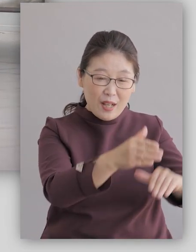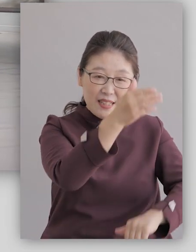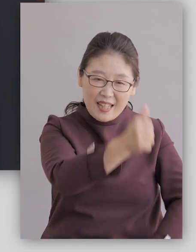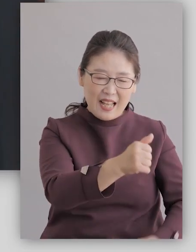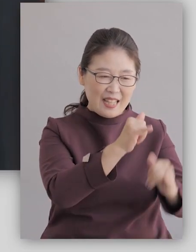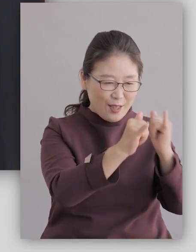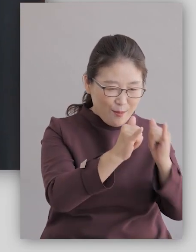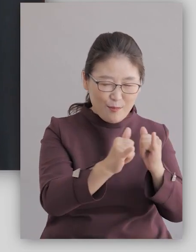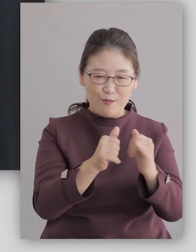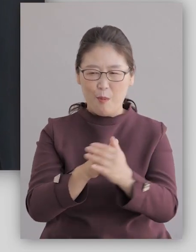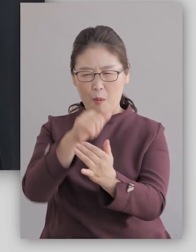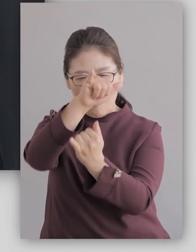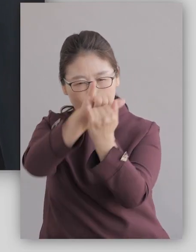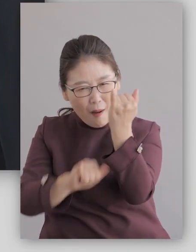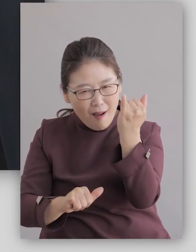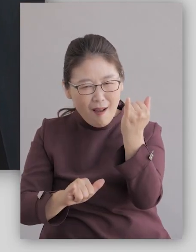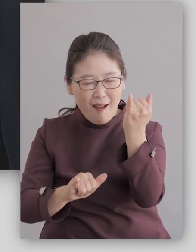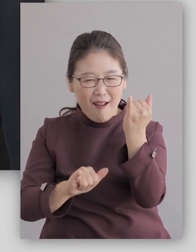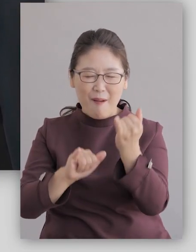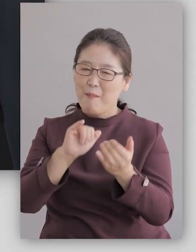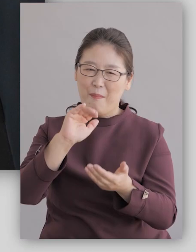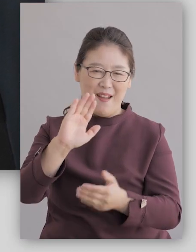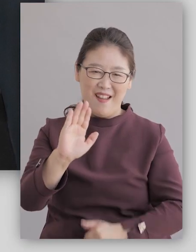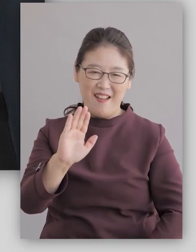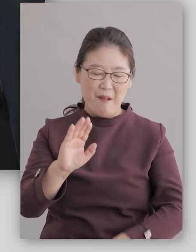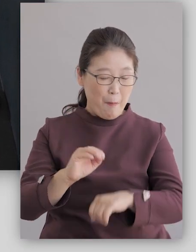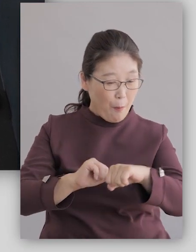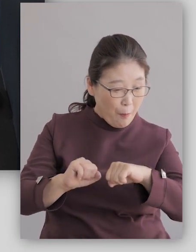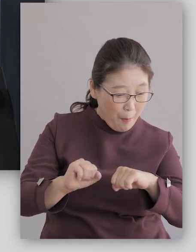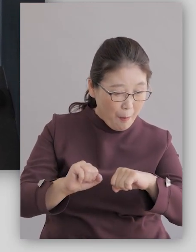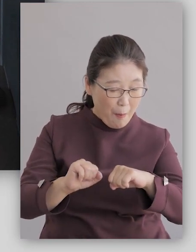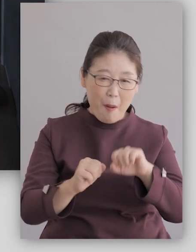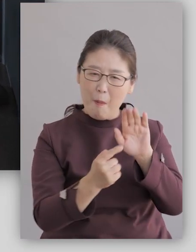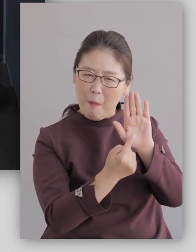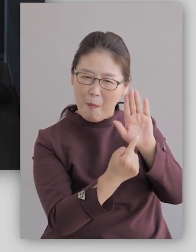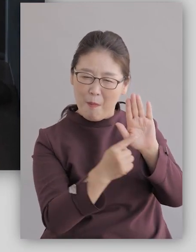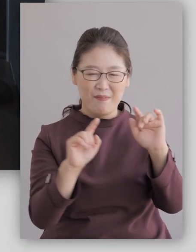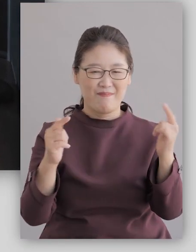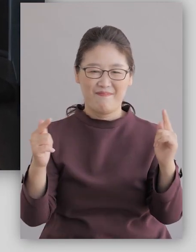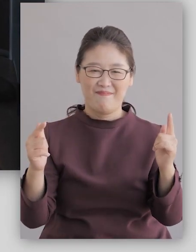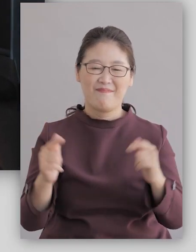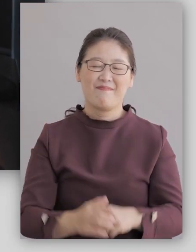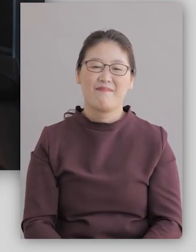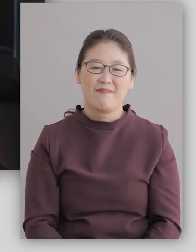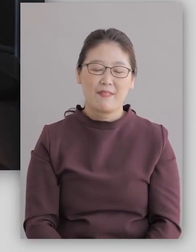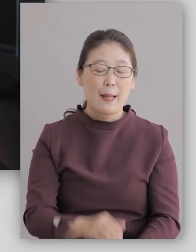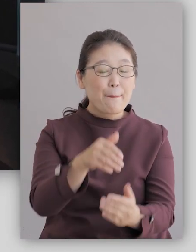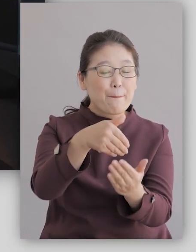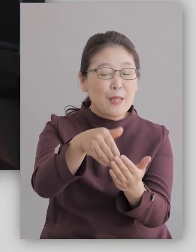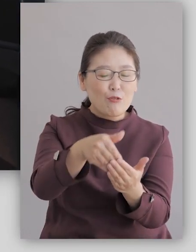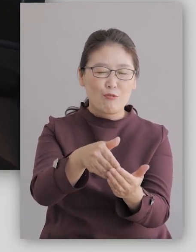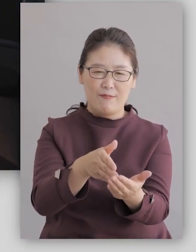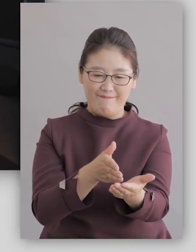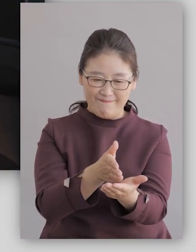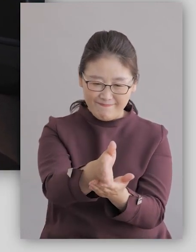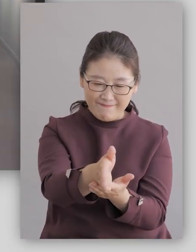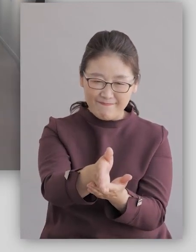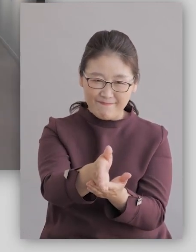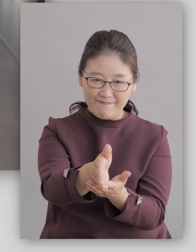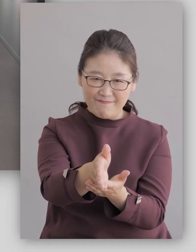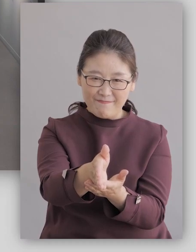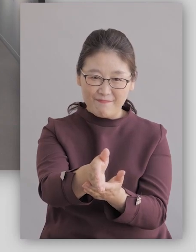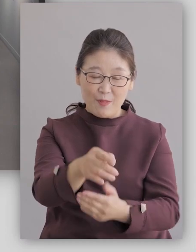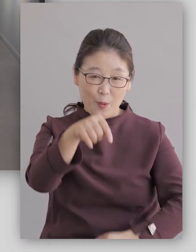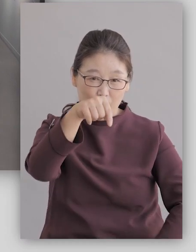미술관의 연역이나 우리가 무엇을 했다라는 이런 것보다 오직 미술만으로서 그